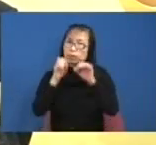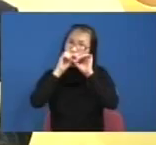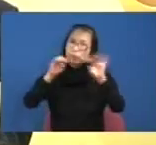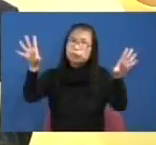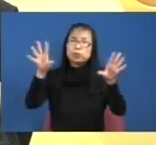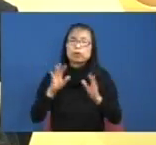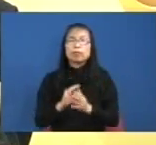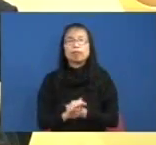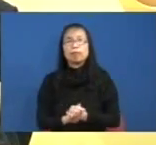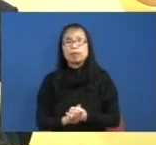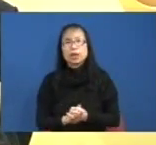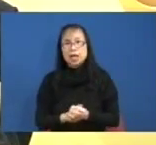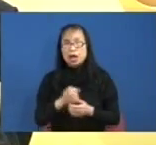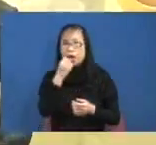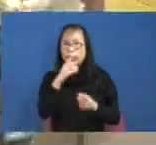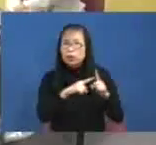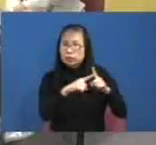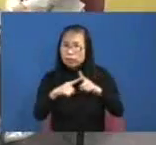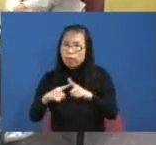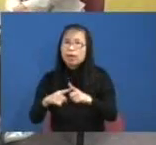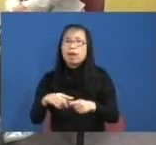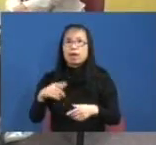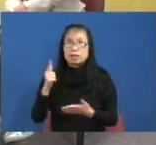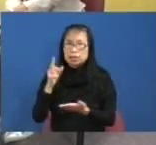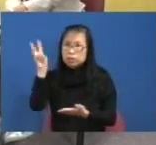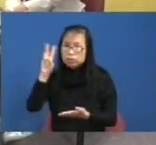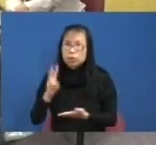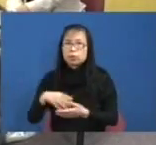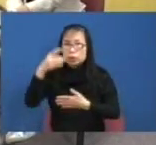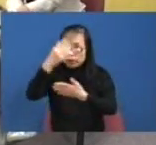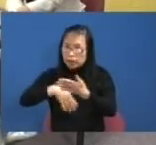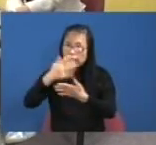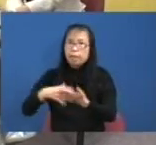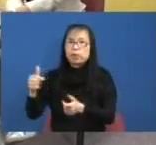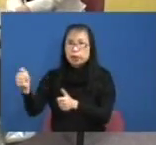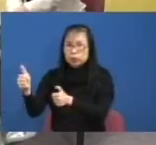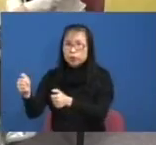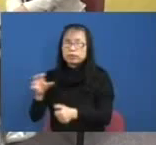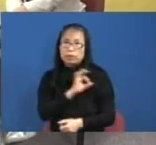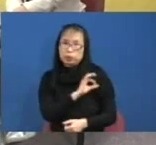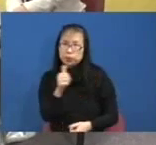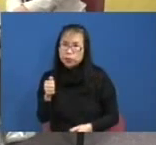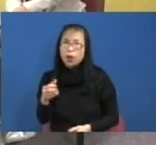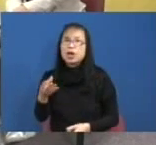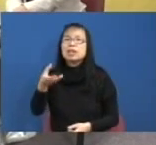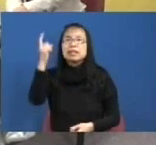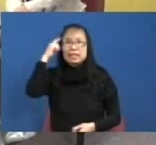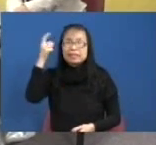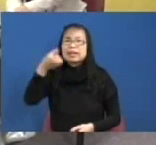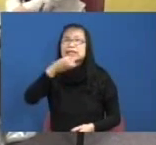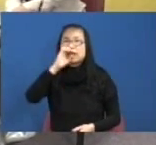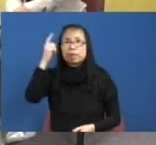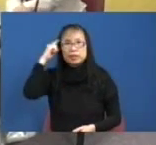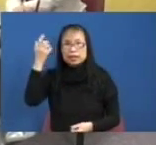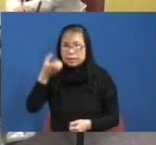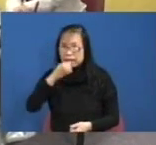位市民咧，即係喺呢方面盡量去節省。 好，多謝黃會長。其實即係識飲識食，即係珍惜食品